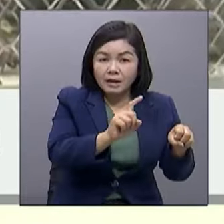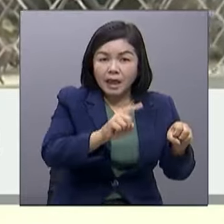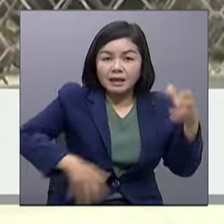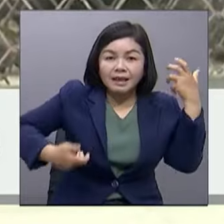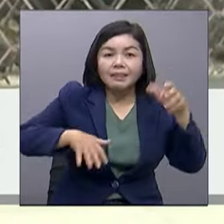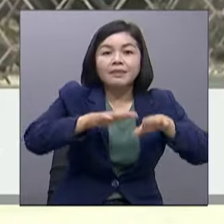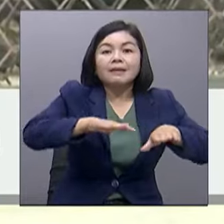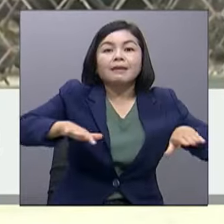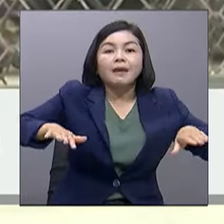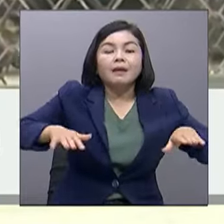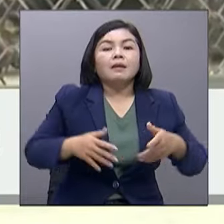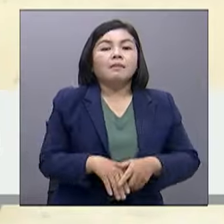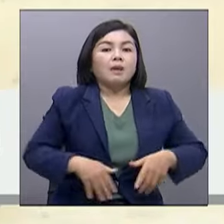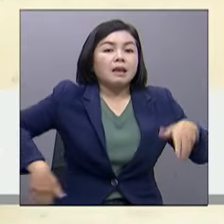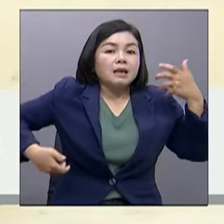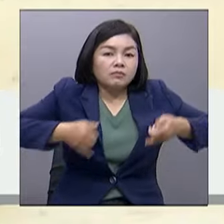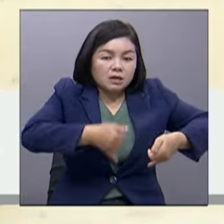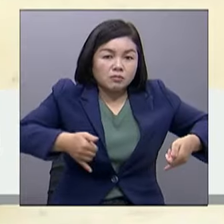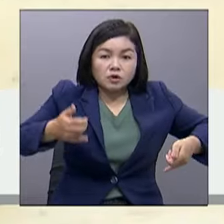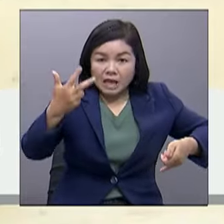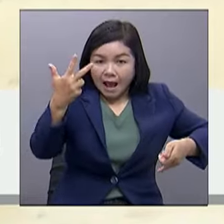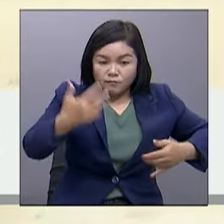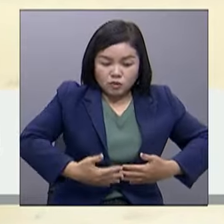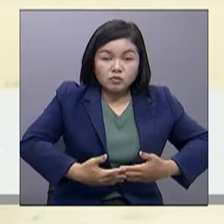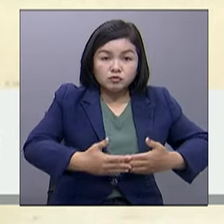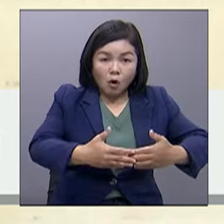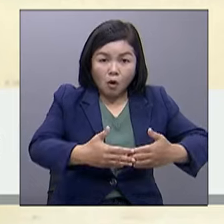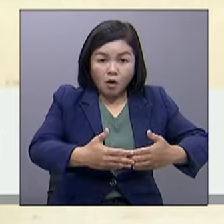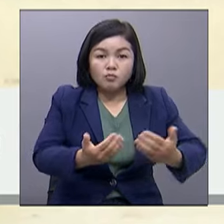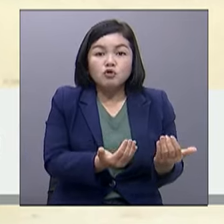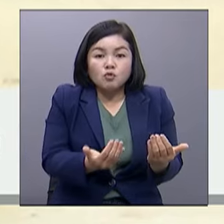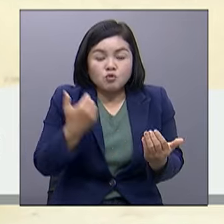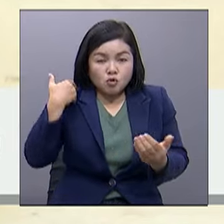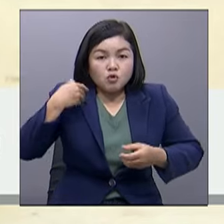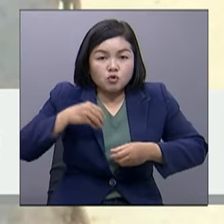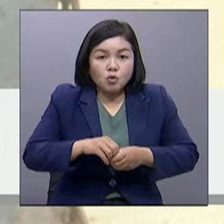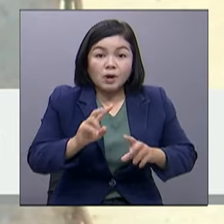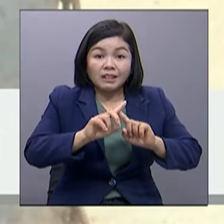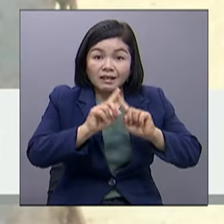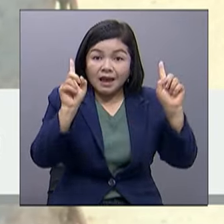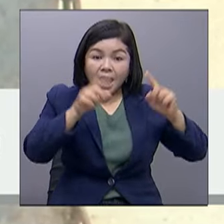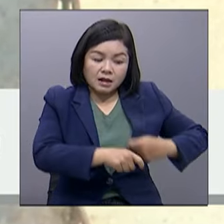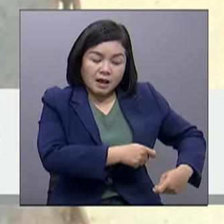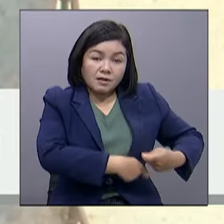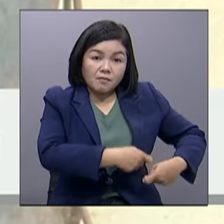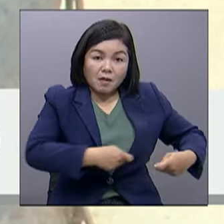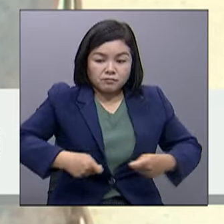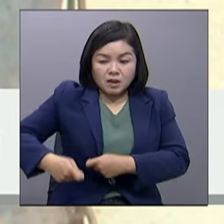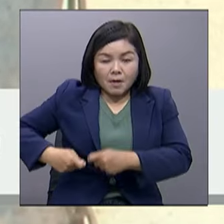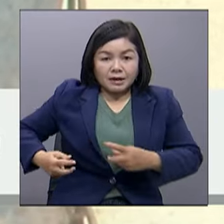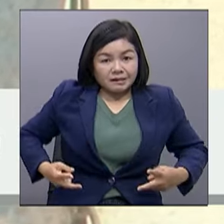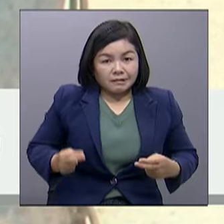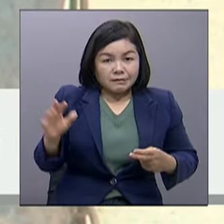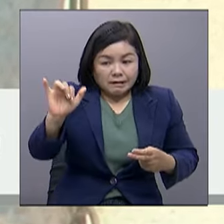ก็มี3ตัวเป็นลิงท้องแก่เจ้าหน้าที่กรมอุทยานจะไม่จับทำหมันนะครับจะรอให้คลอดก่อนแล้วก็ร